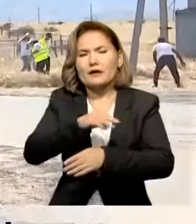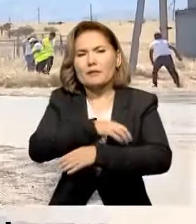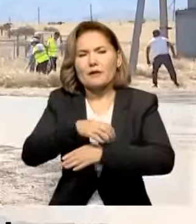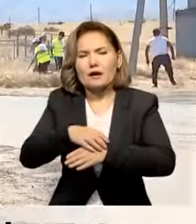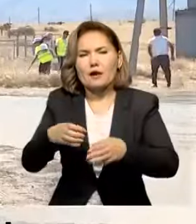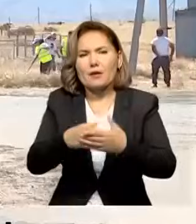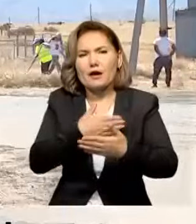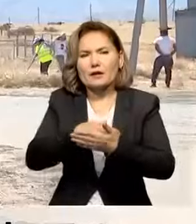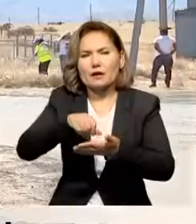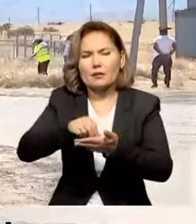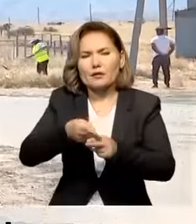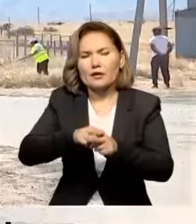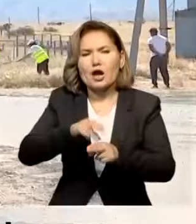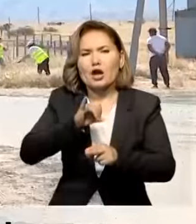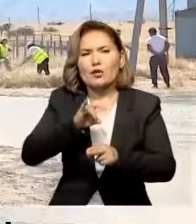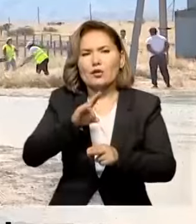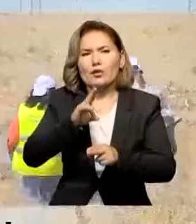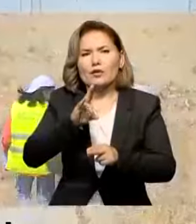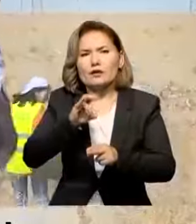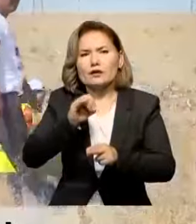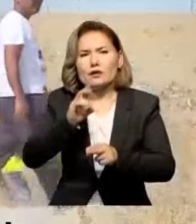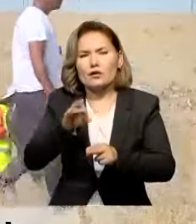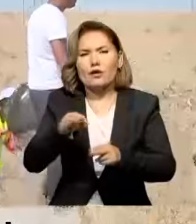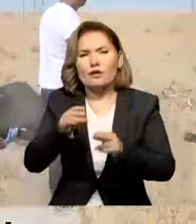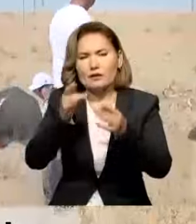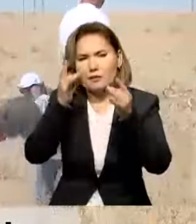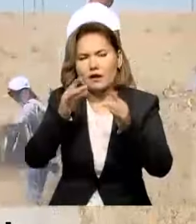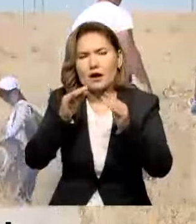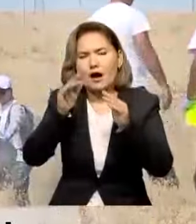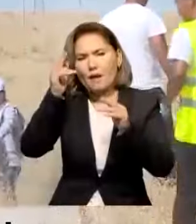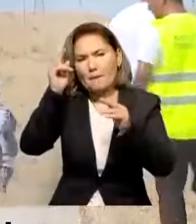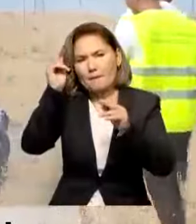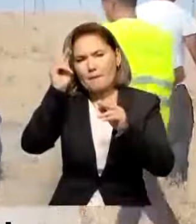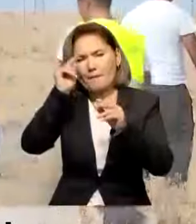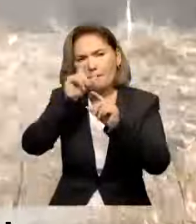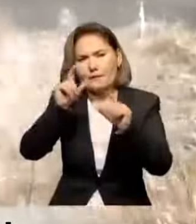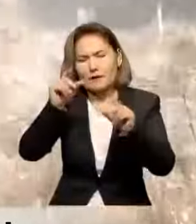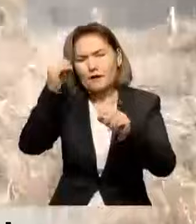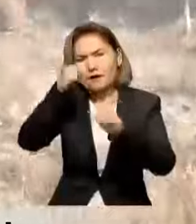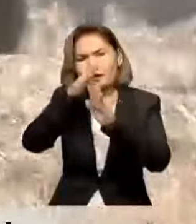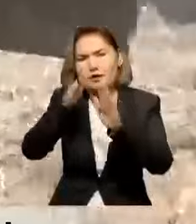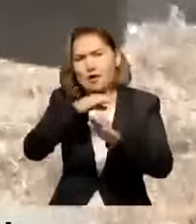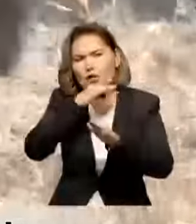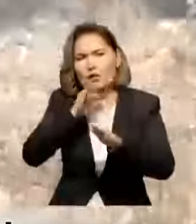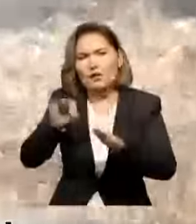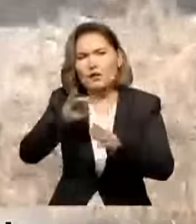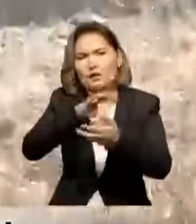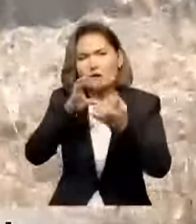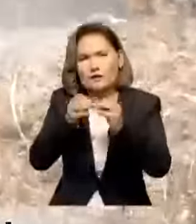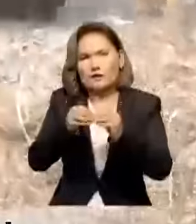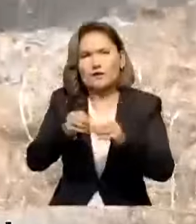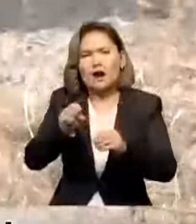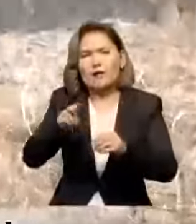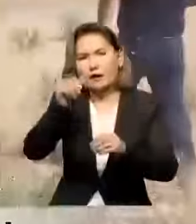жанашырлары бірлесіп шықты. ЮНЕСКО-ның мәдени мұралар тізіміне еген тарихи орынға туристер көп келеді. Жалпы сәуірде